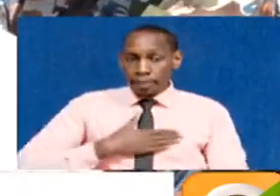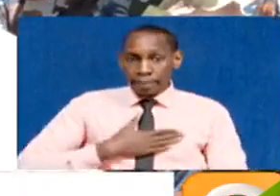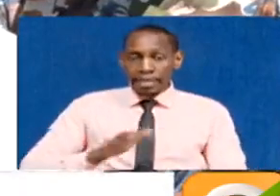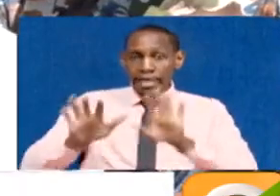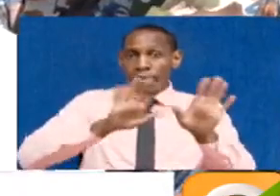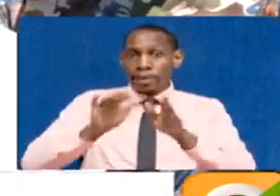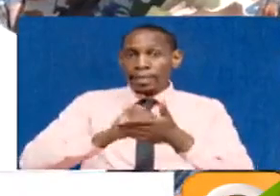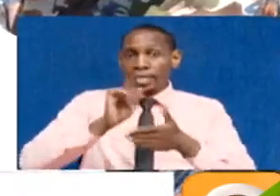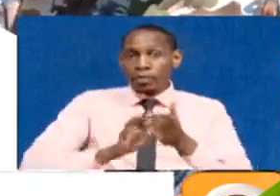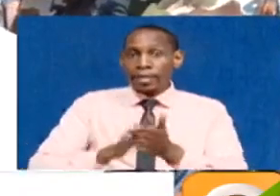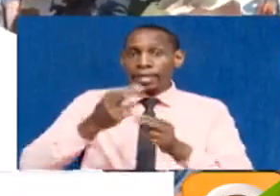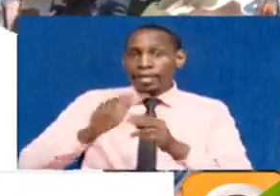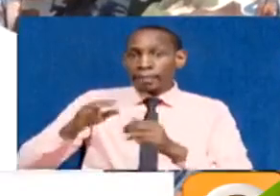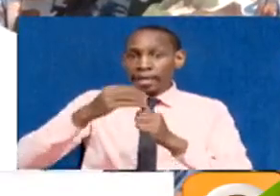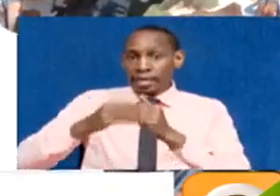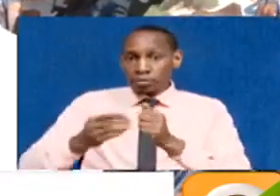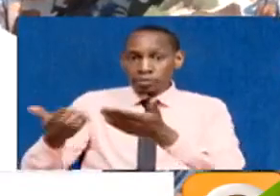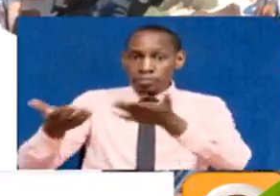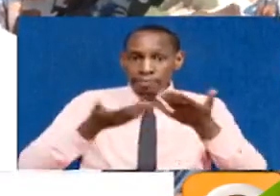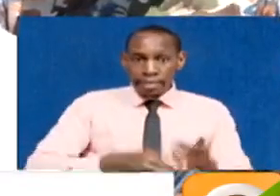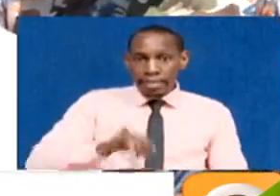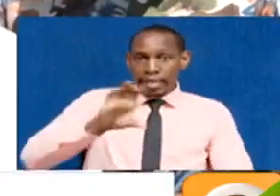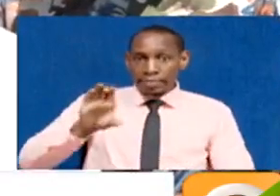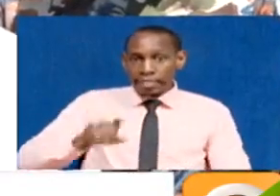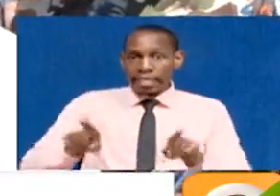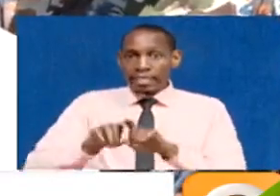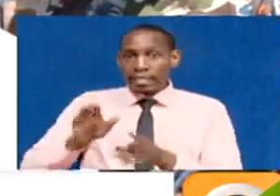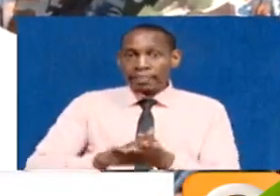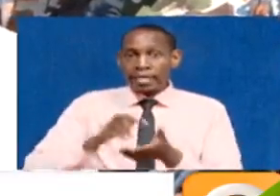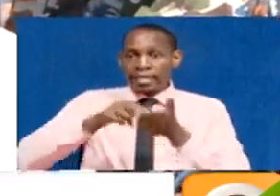Wiper ni kwamba majina yake yamepelekwa IEBC na yeye ni kama candidate.